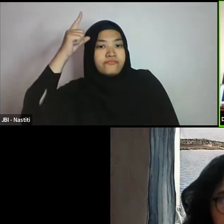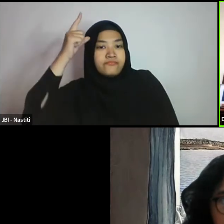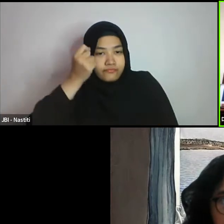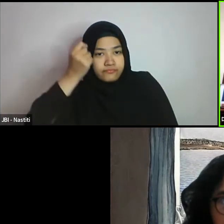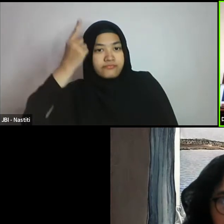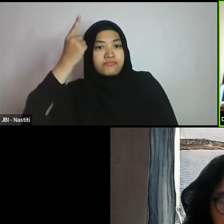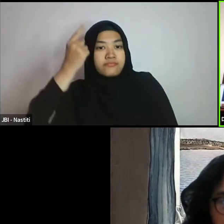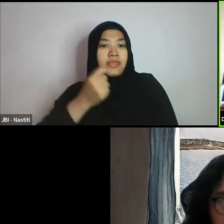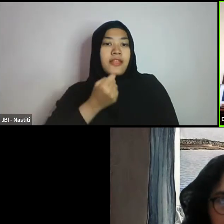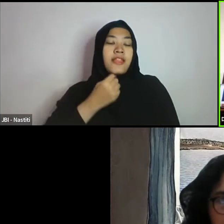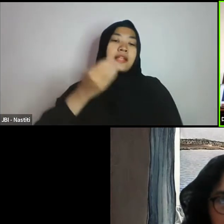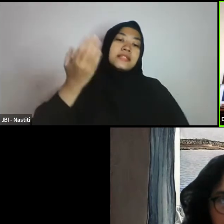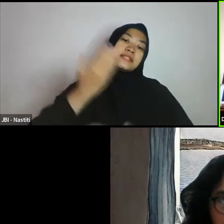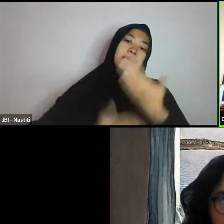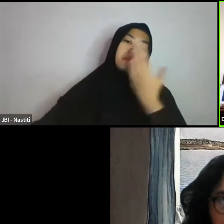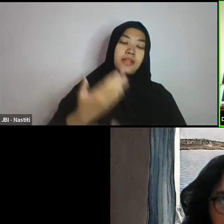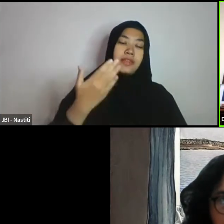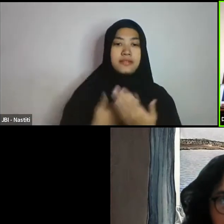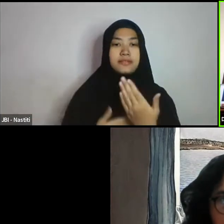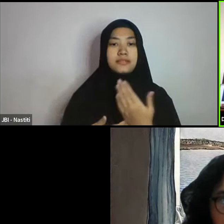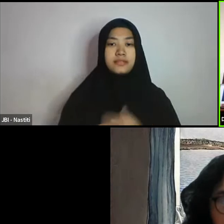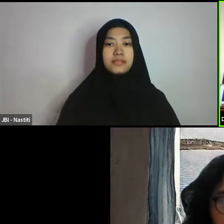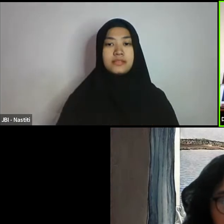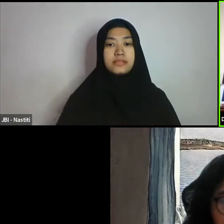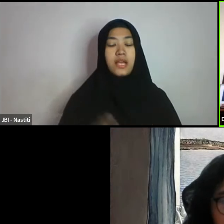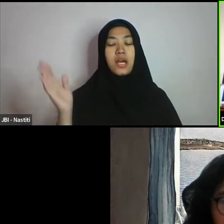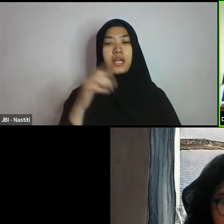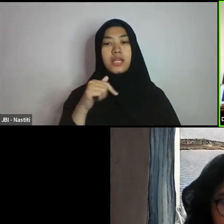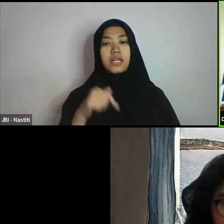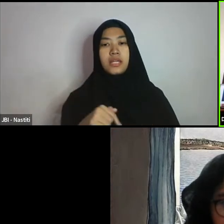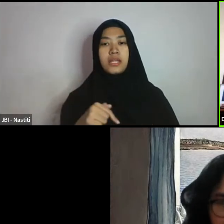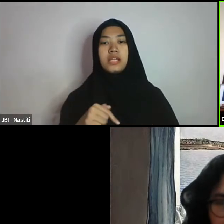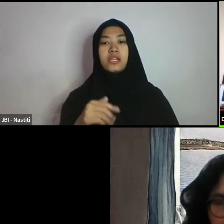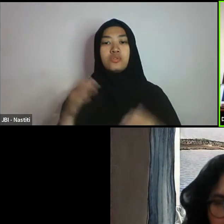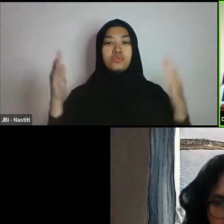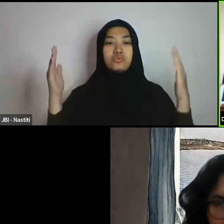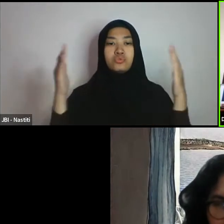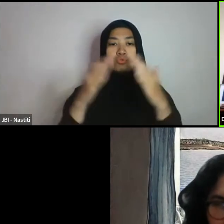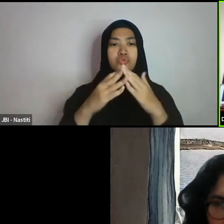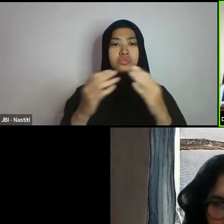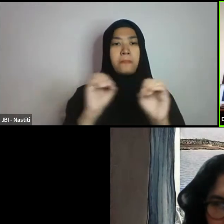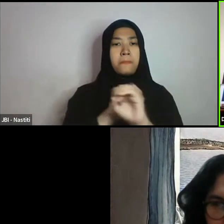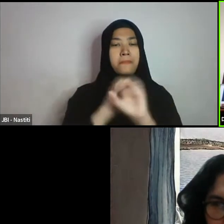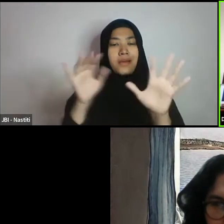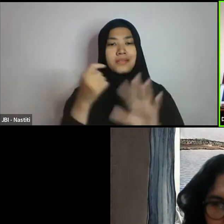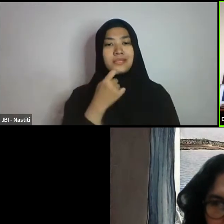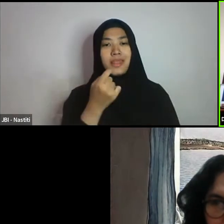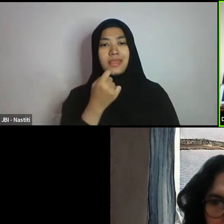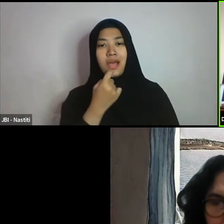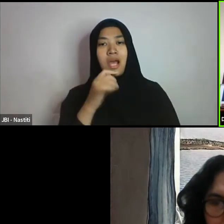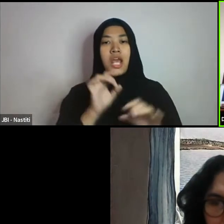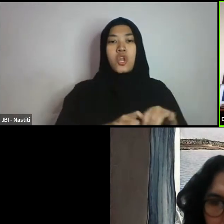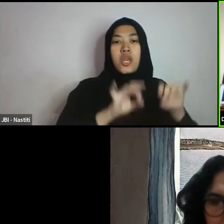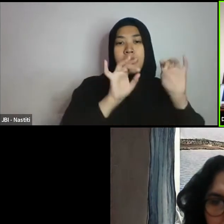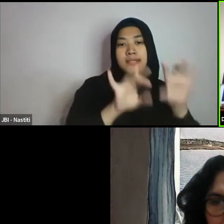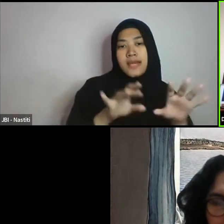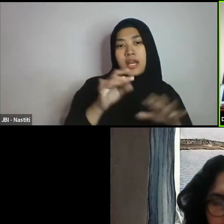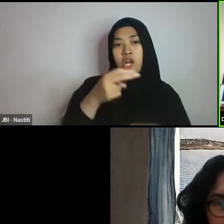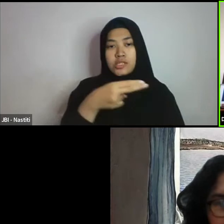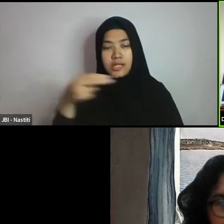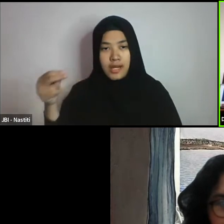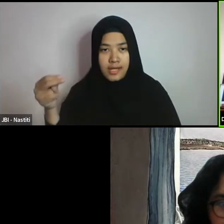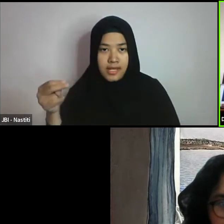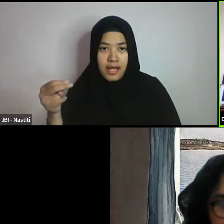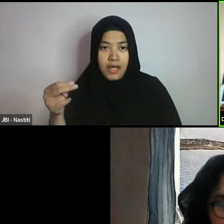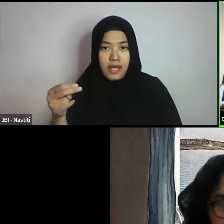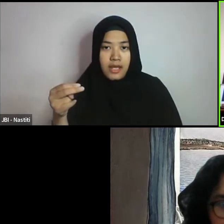kepada penyandang disabilitas. Hari ini kita khusus membahas tentang apa yang terjadi di Australia dan di Indonesia.